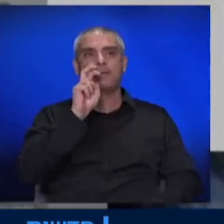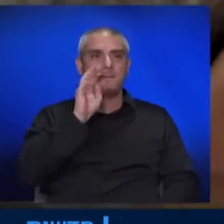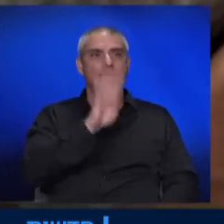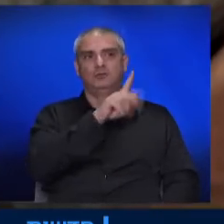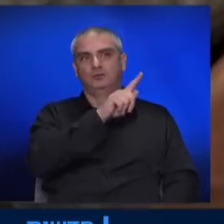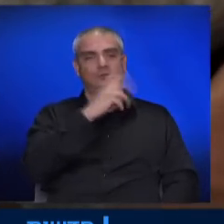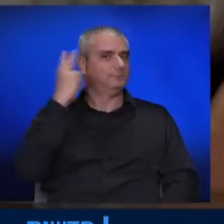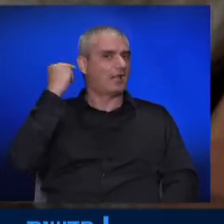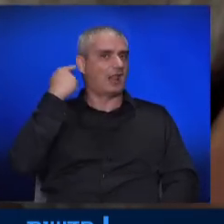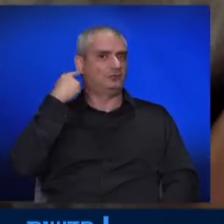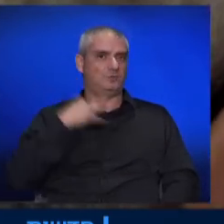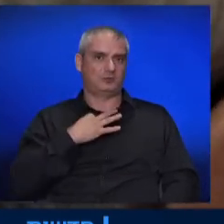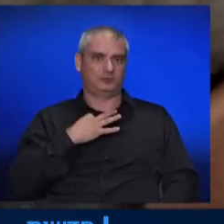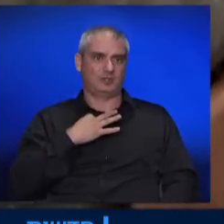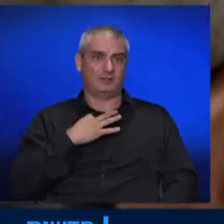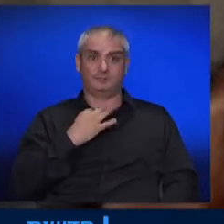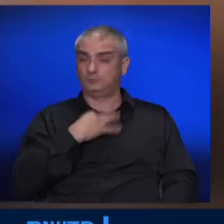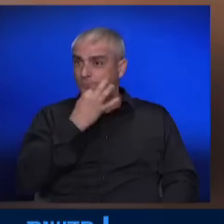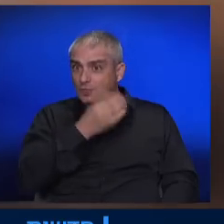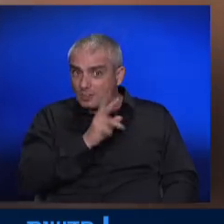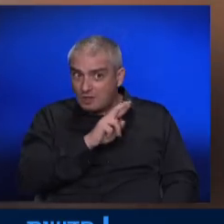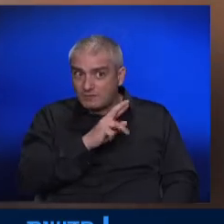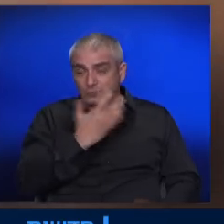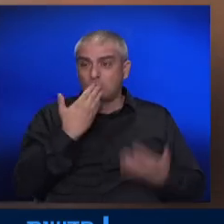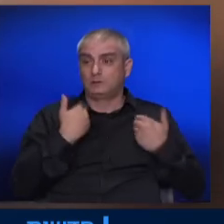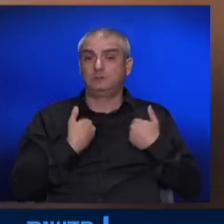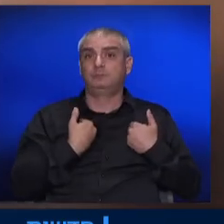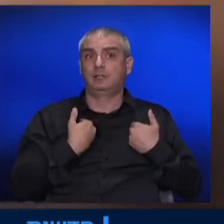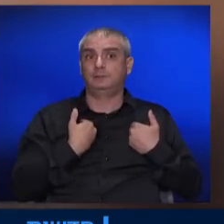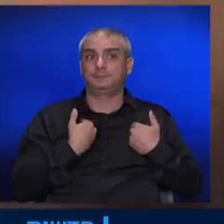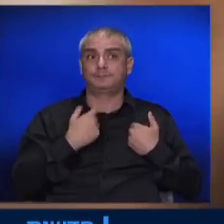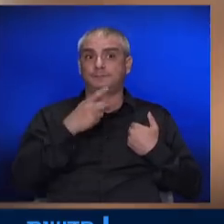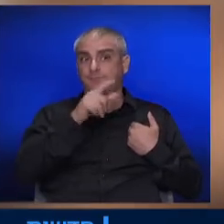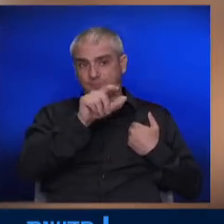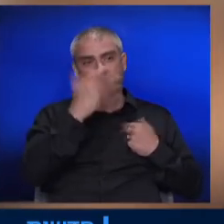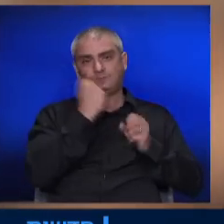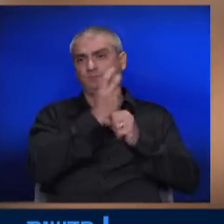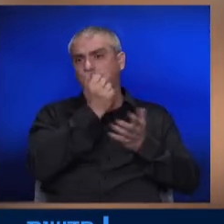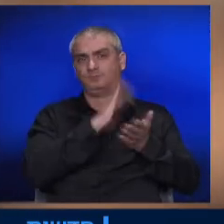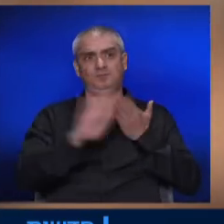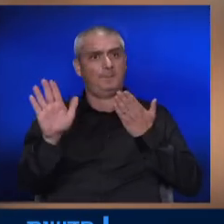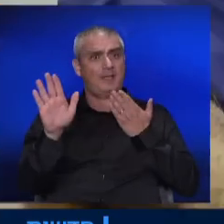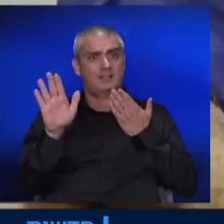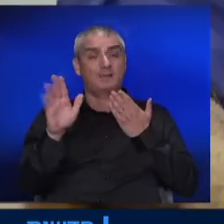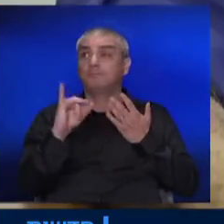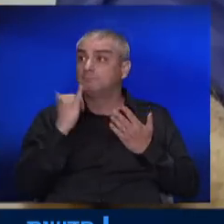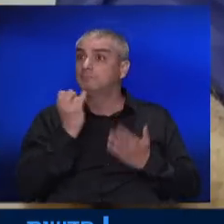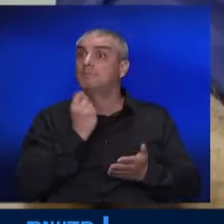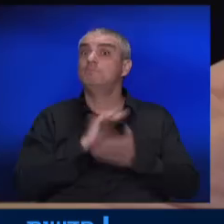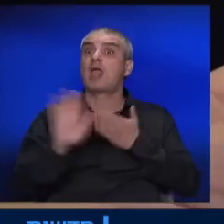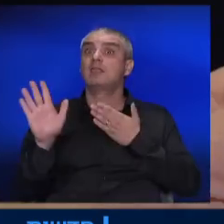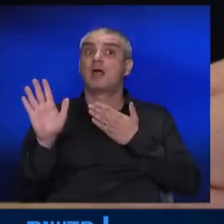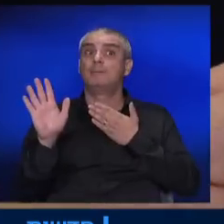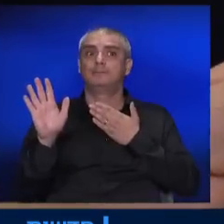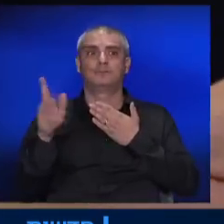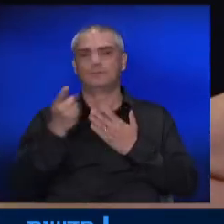האוזן. כששאלנו את רפיק, הוא הסביר לנו שאמיר עבד בשבילו חינם. כן, חינם. מקבל מני אגורה